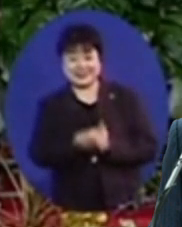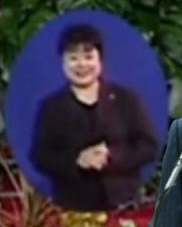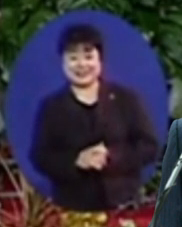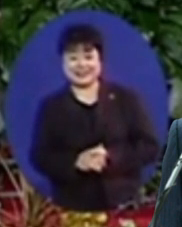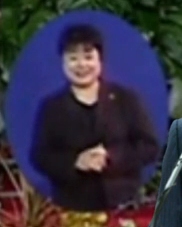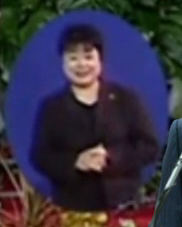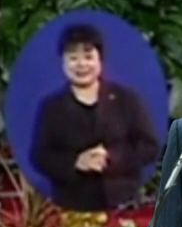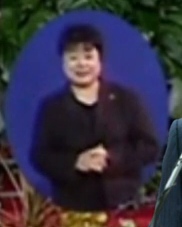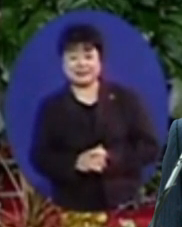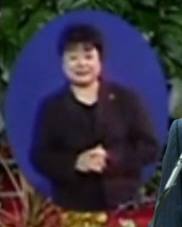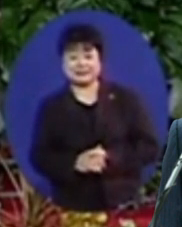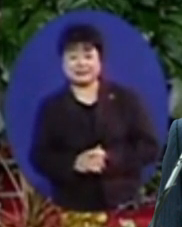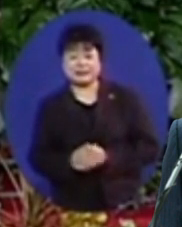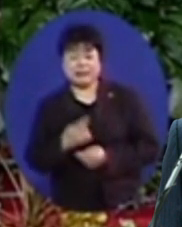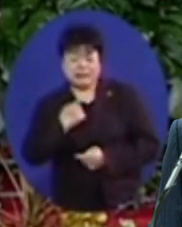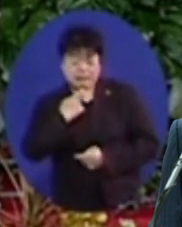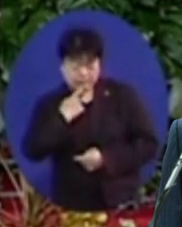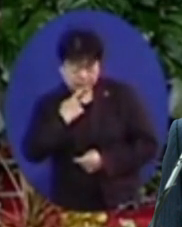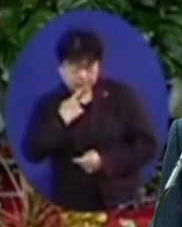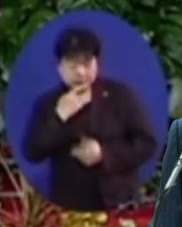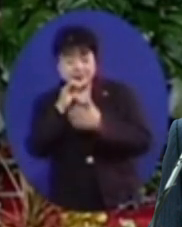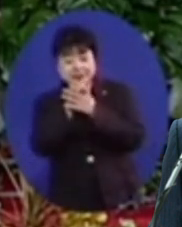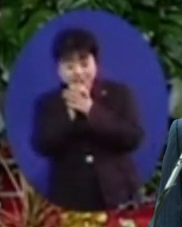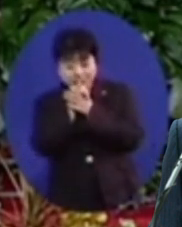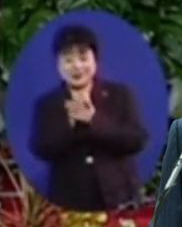간장이 타도록 간절히 기도하는 것입니다.